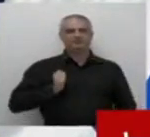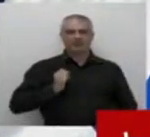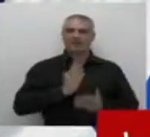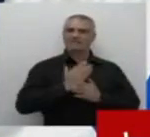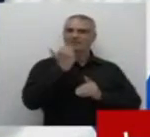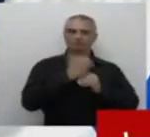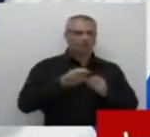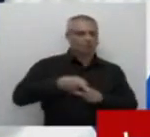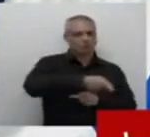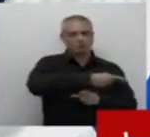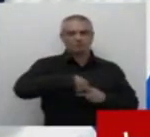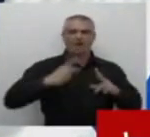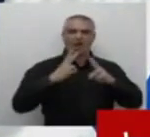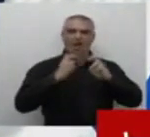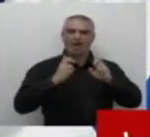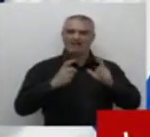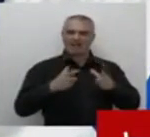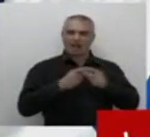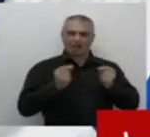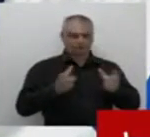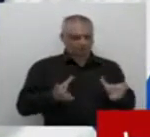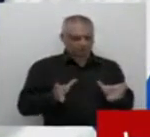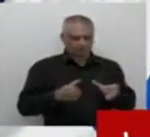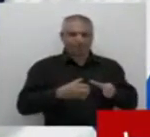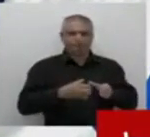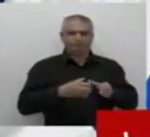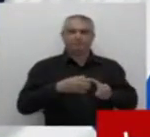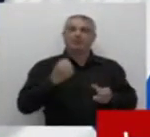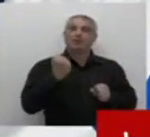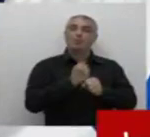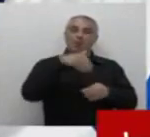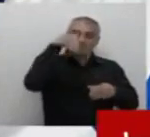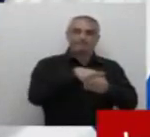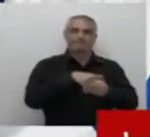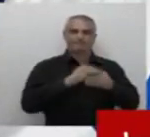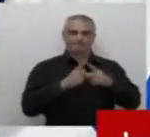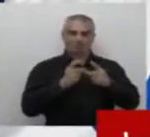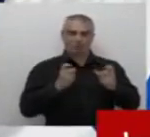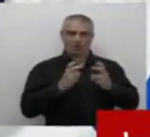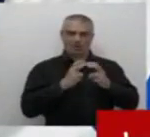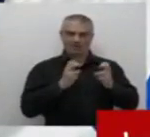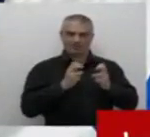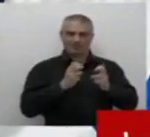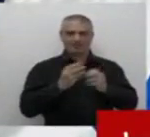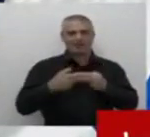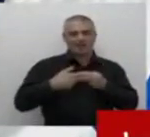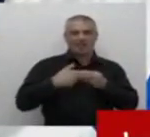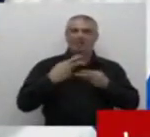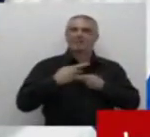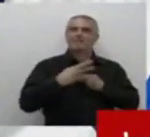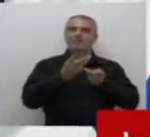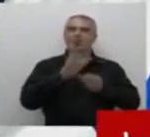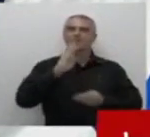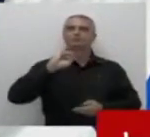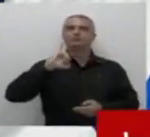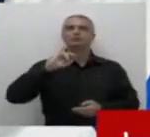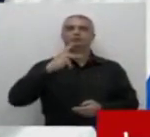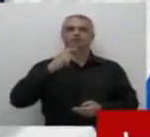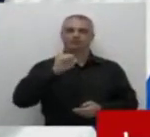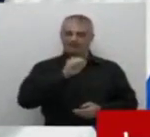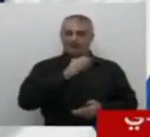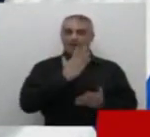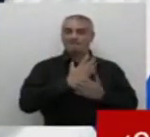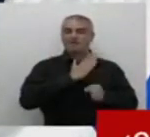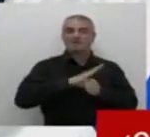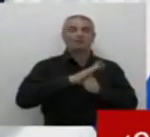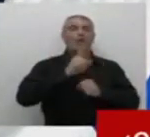مختطفي اكملت قوات الجيش تطويق مدينه غزه واله الان تعمل داخل المدينه وي